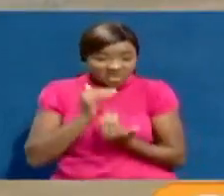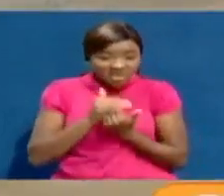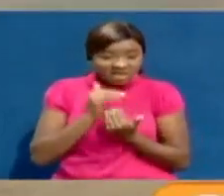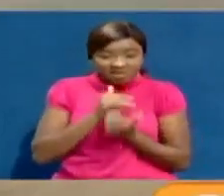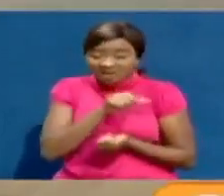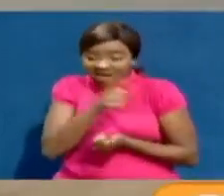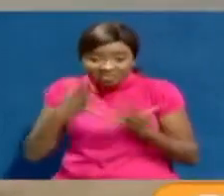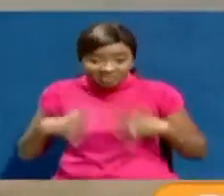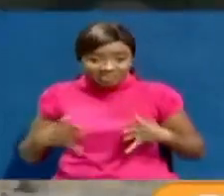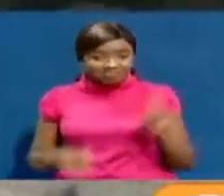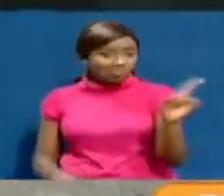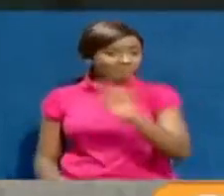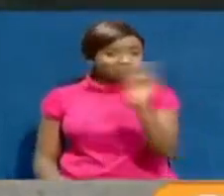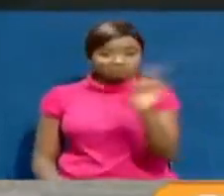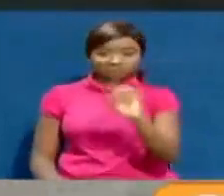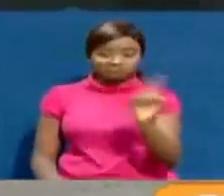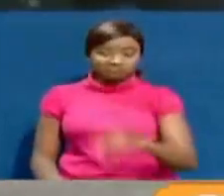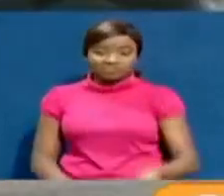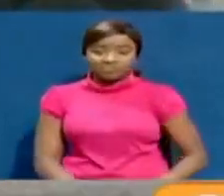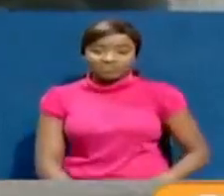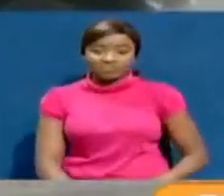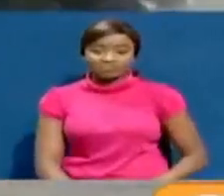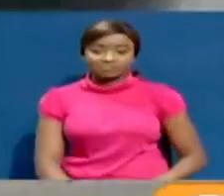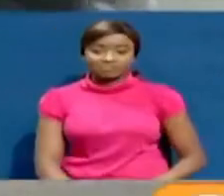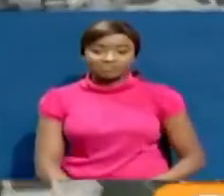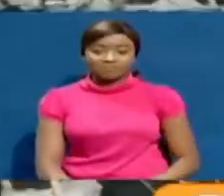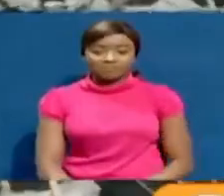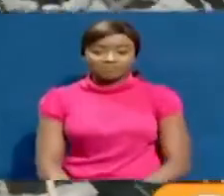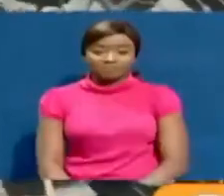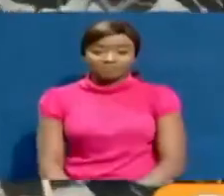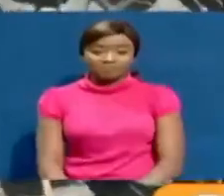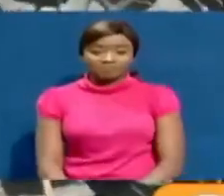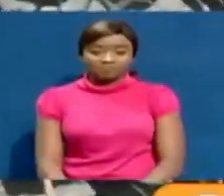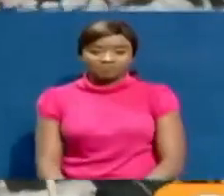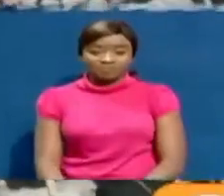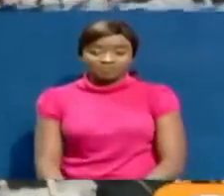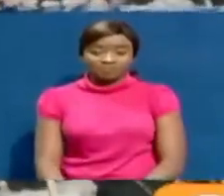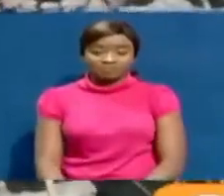wanaokisiwa kuwa wahusika wakuu. Mashirima Kapombe, Runinga Citizen.